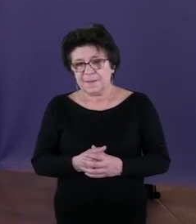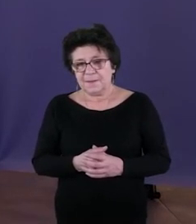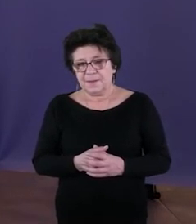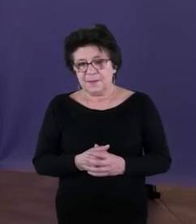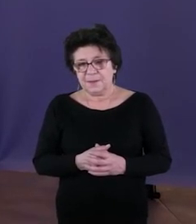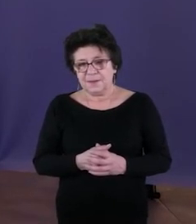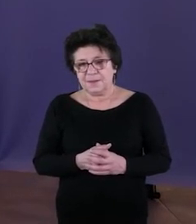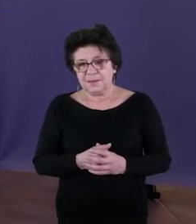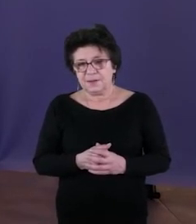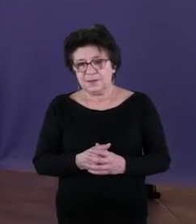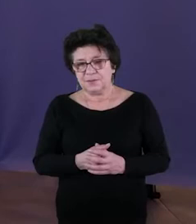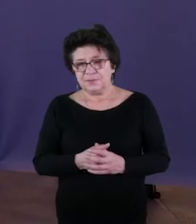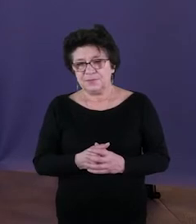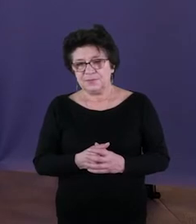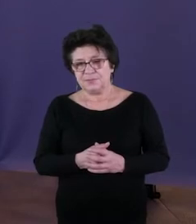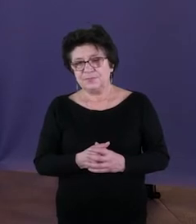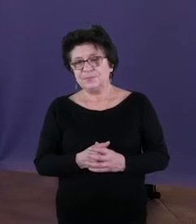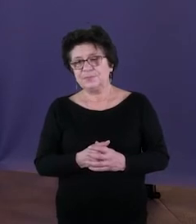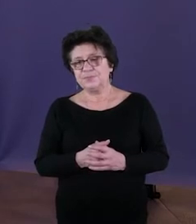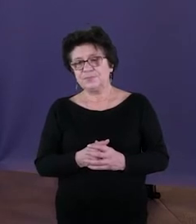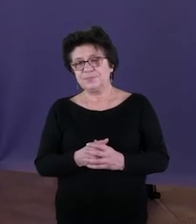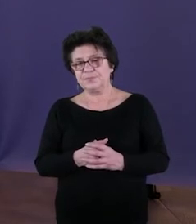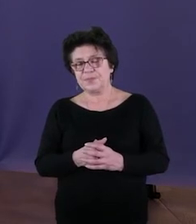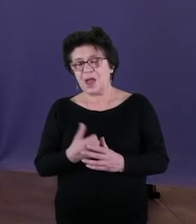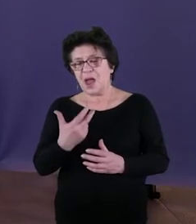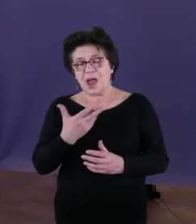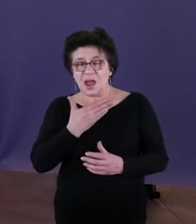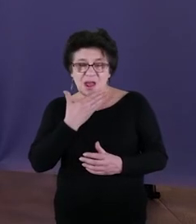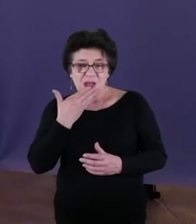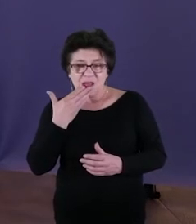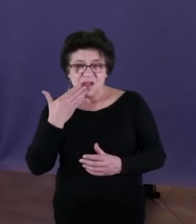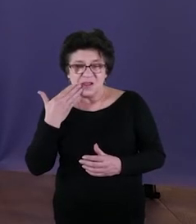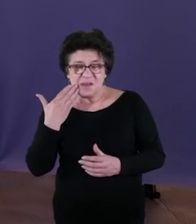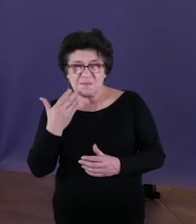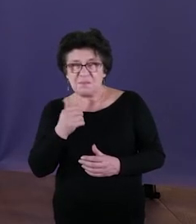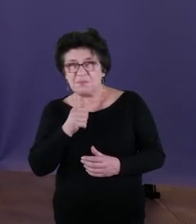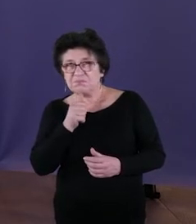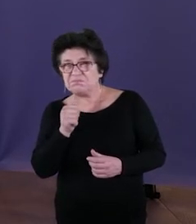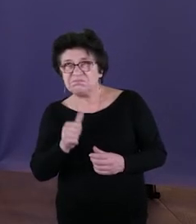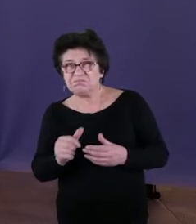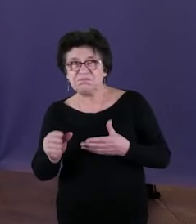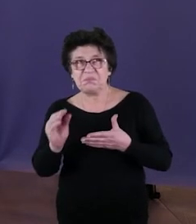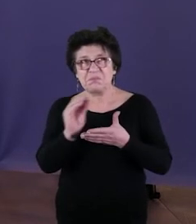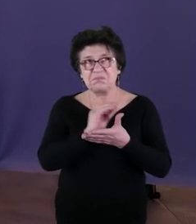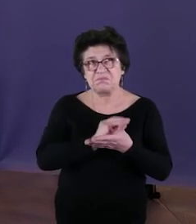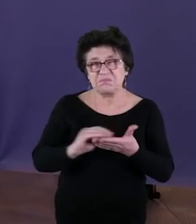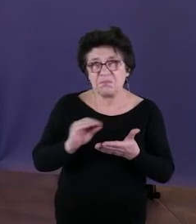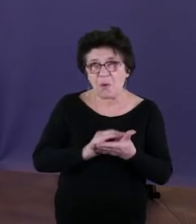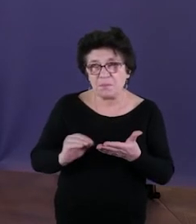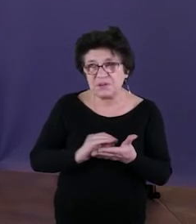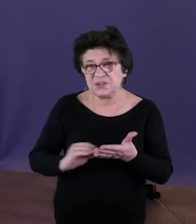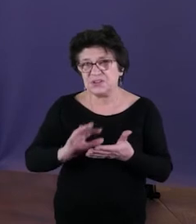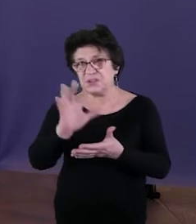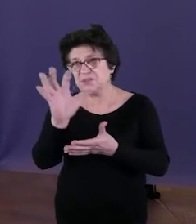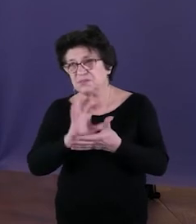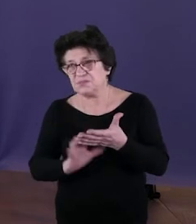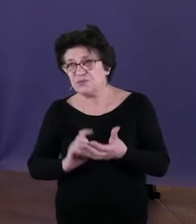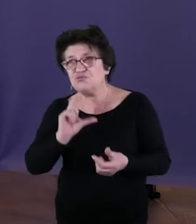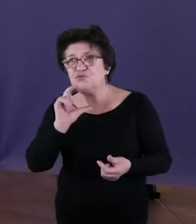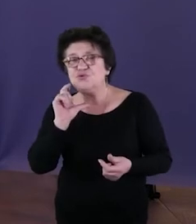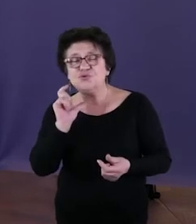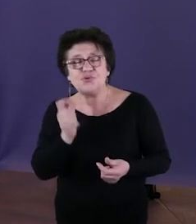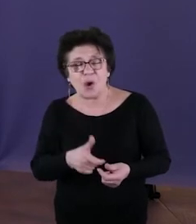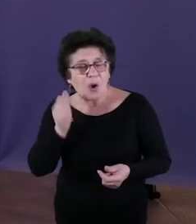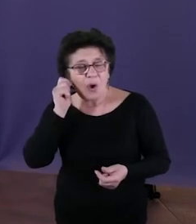z najważniejszych nie zachowało się żadne właściwy opisy w przypadku Polski co one tam robiły ale